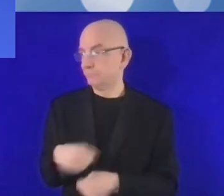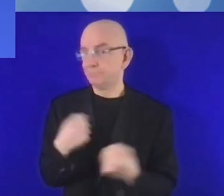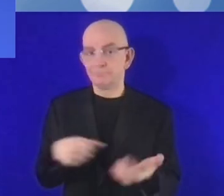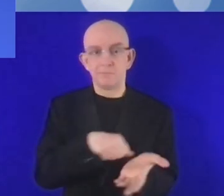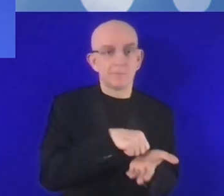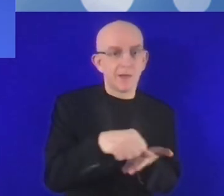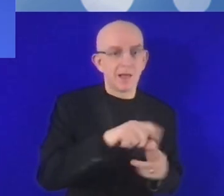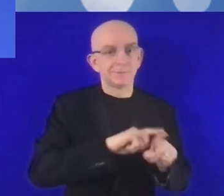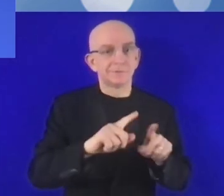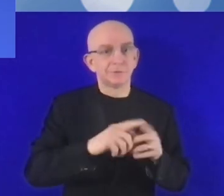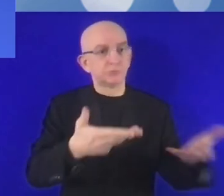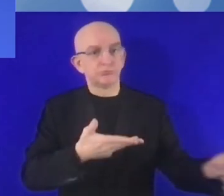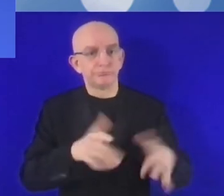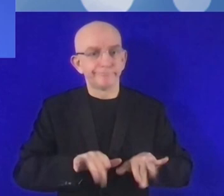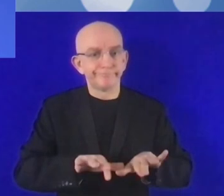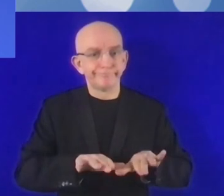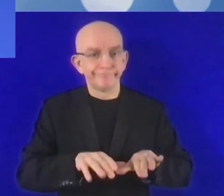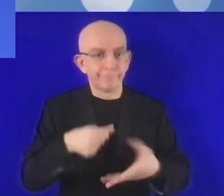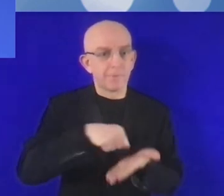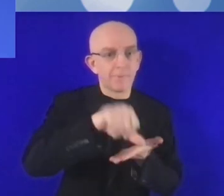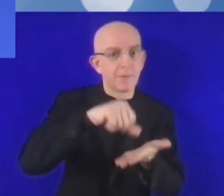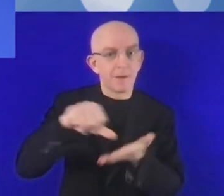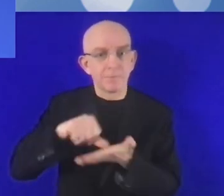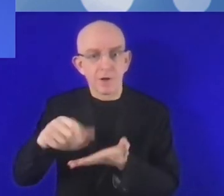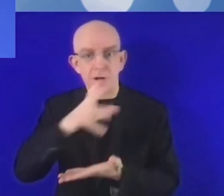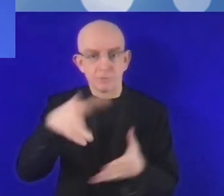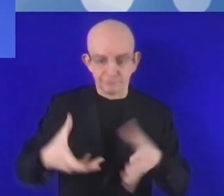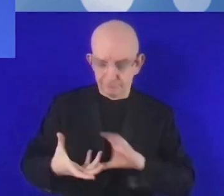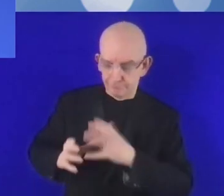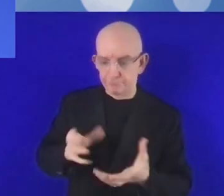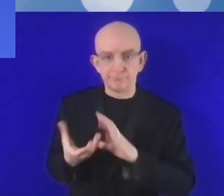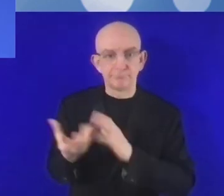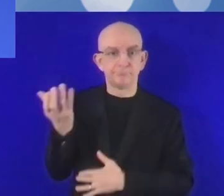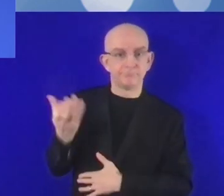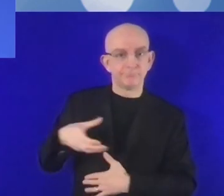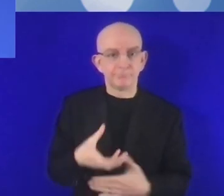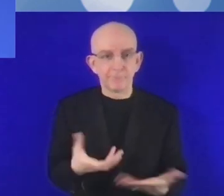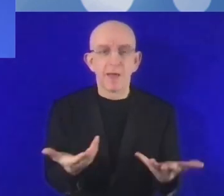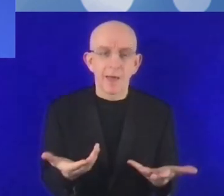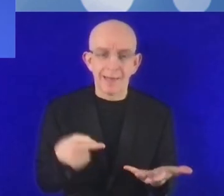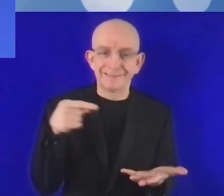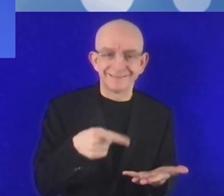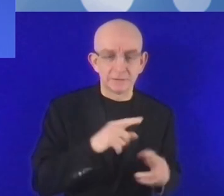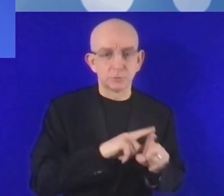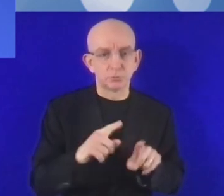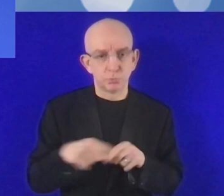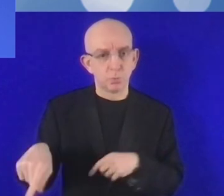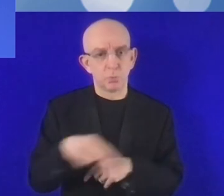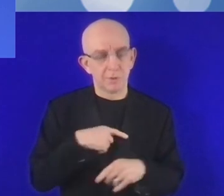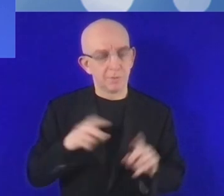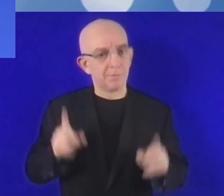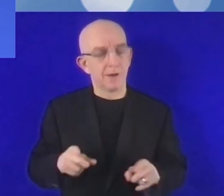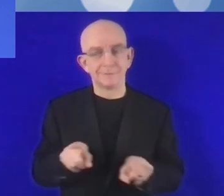для удаленной работы. Многие эти элементы с нами останутся. И третья сфера –